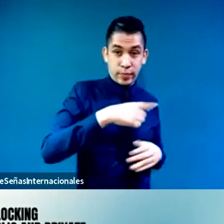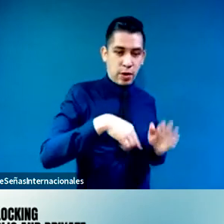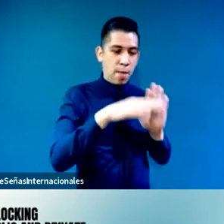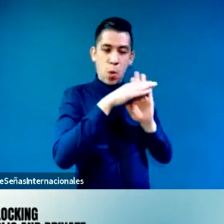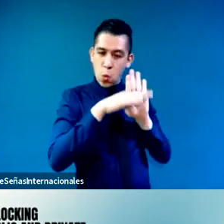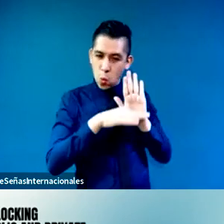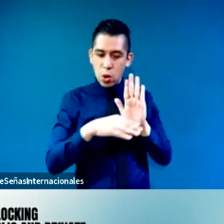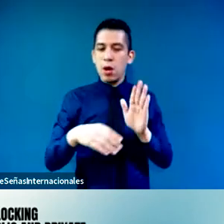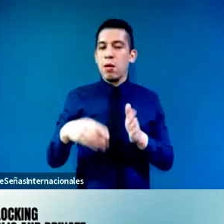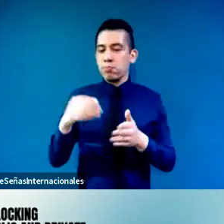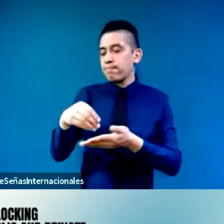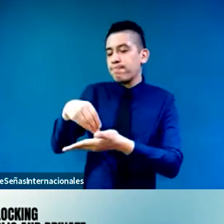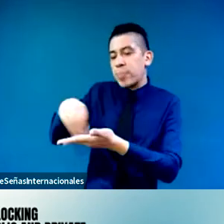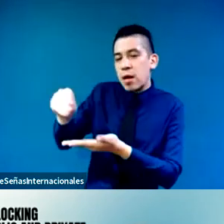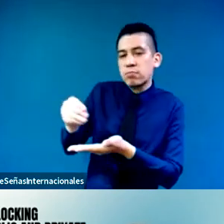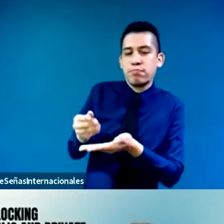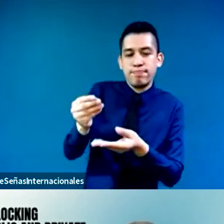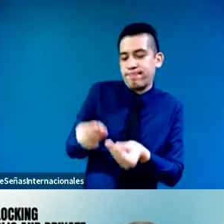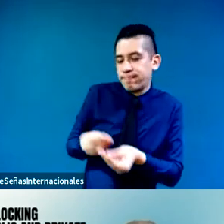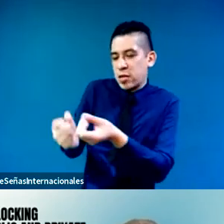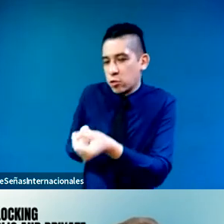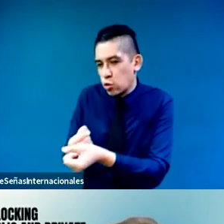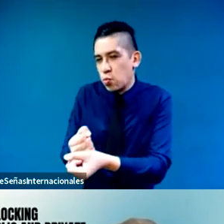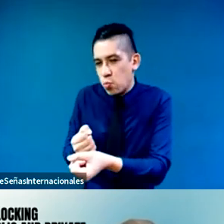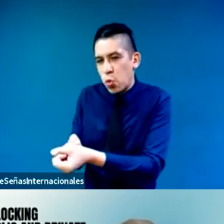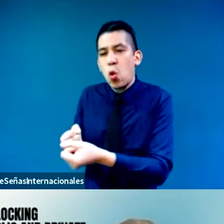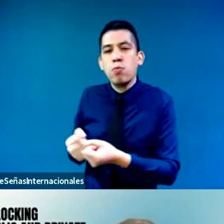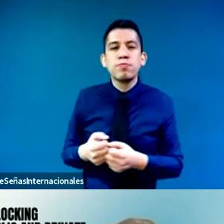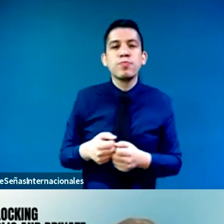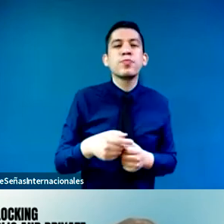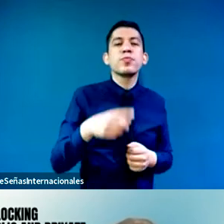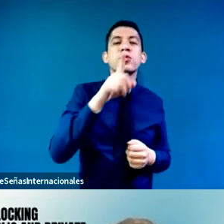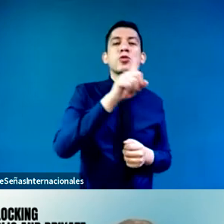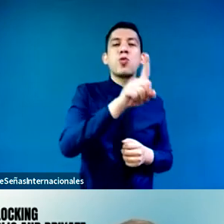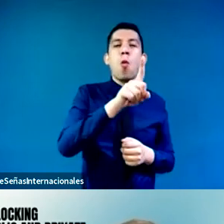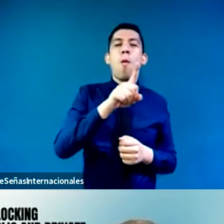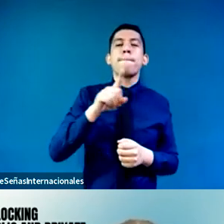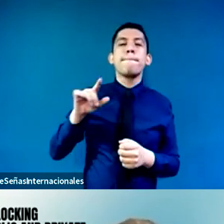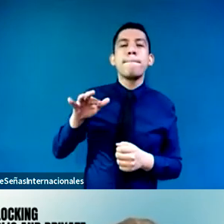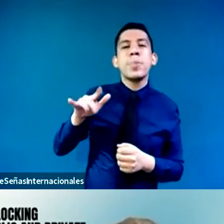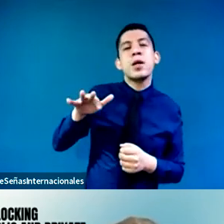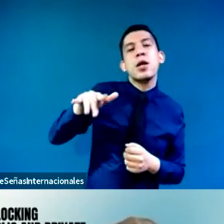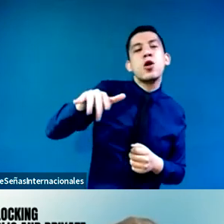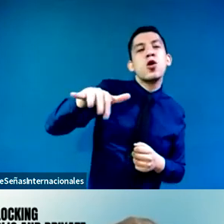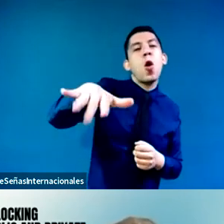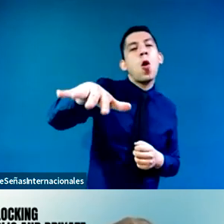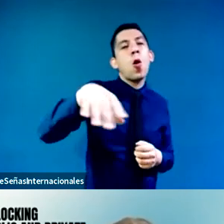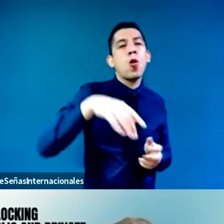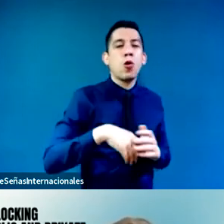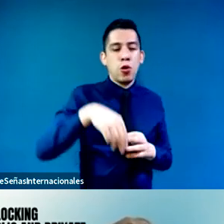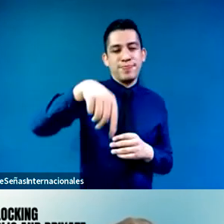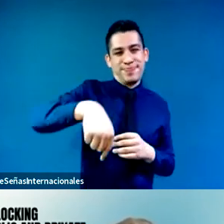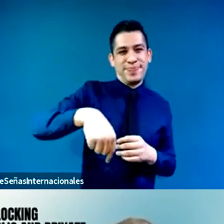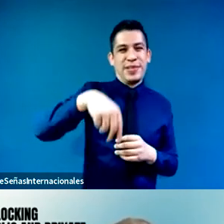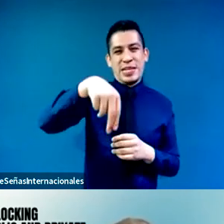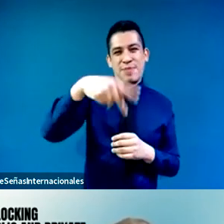अनुदान सदस्यहरूलाई कृषि अनुदान दिनको लागि चाहिँ पहल गरिराखेका छौँ यसरी सामुदायिक महिला मञ्चले स्थानीय सरकार र